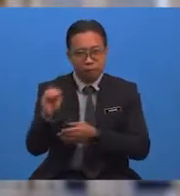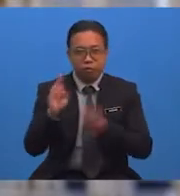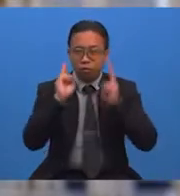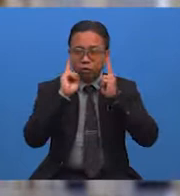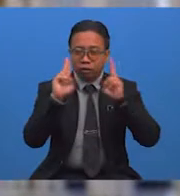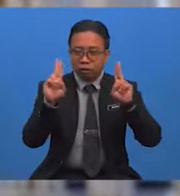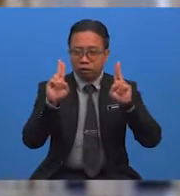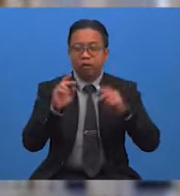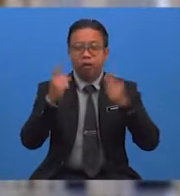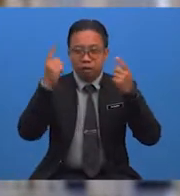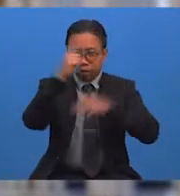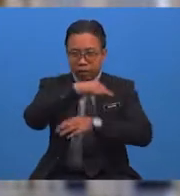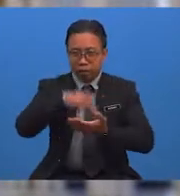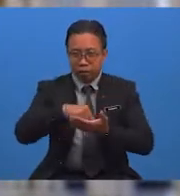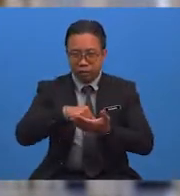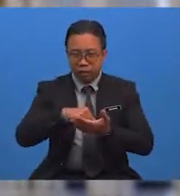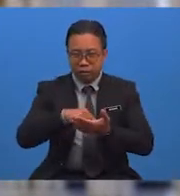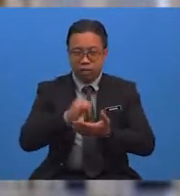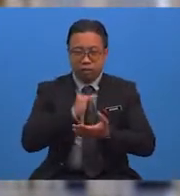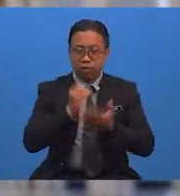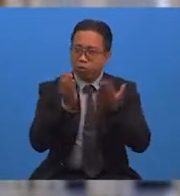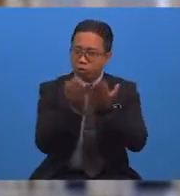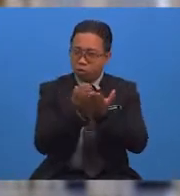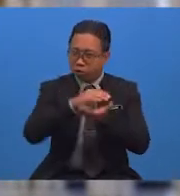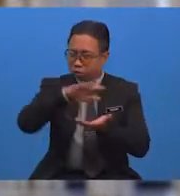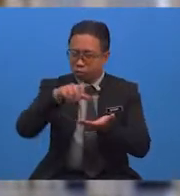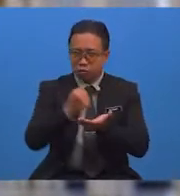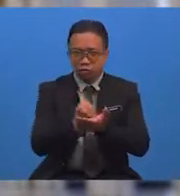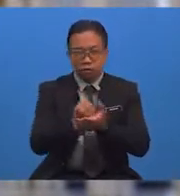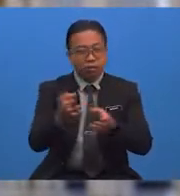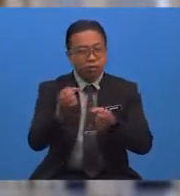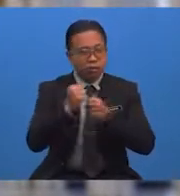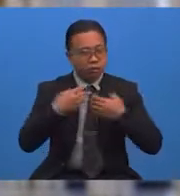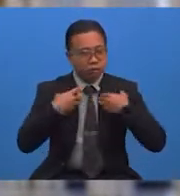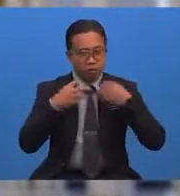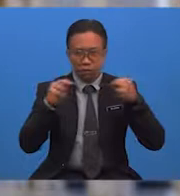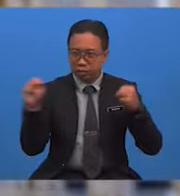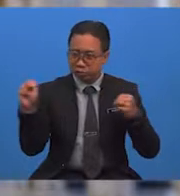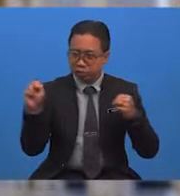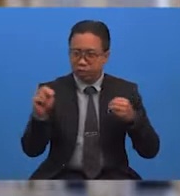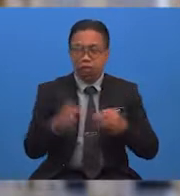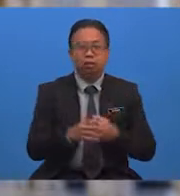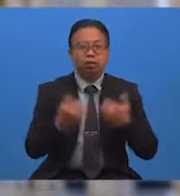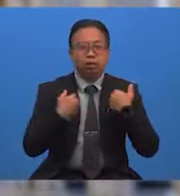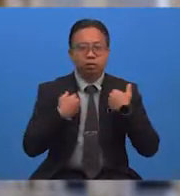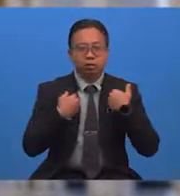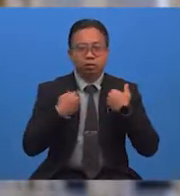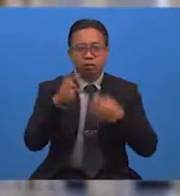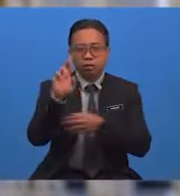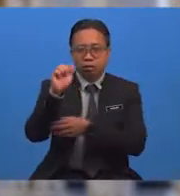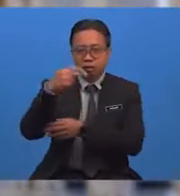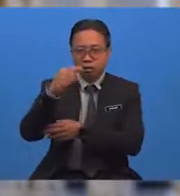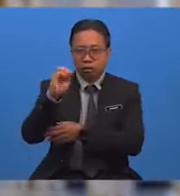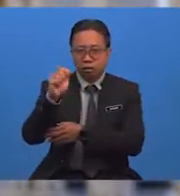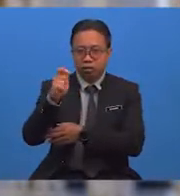ini? Ustazah doakan kita semua sentiasa beroleh nikmat kesihatan dan dilimpahi rahmat Allah Subhanahu wa